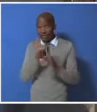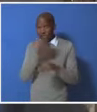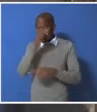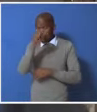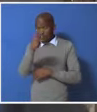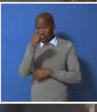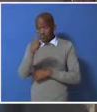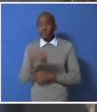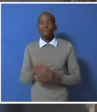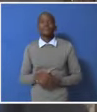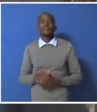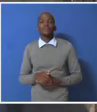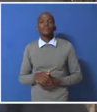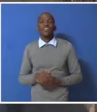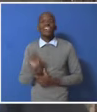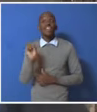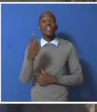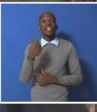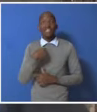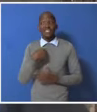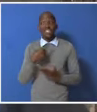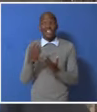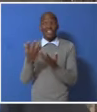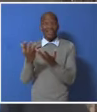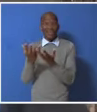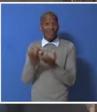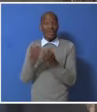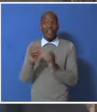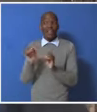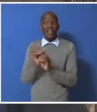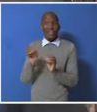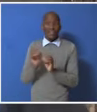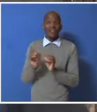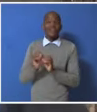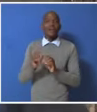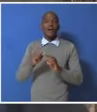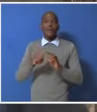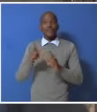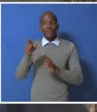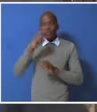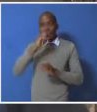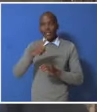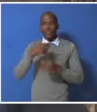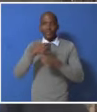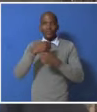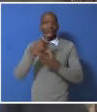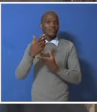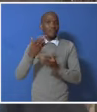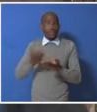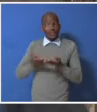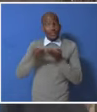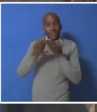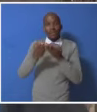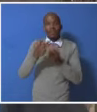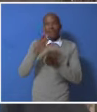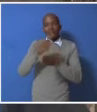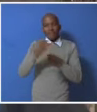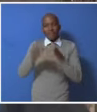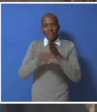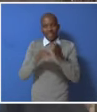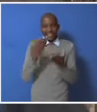Sengwe se e leng gore ne se ke ka rene sa ntlha gone go sa lopo isepe, mme wena o ne o tshwanetse gore o tswe ka didirisiwa tse e leng gore ke tsa